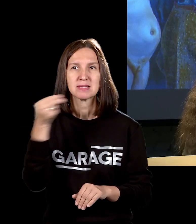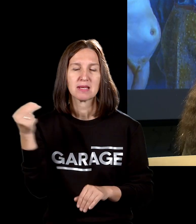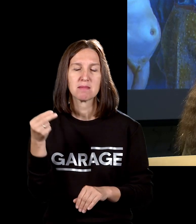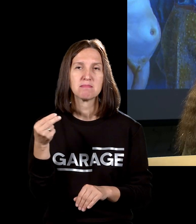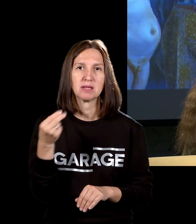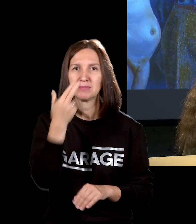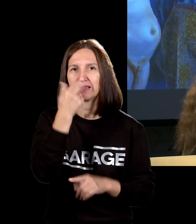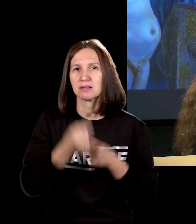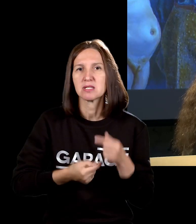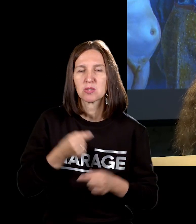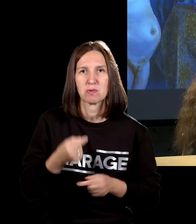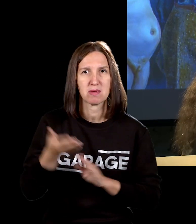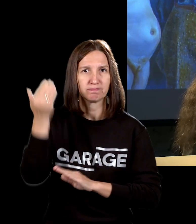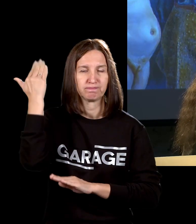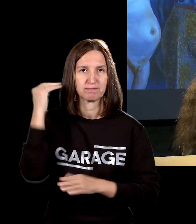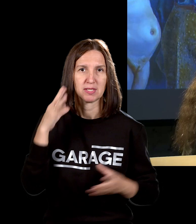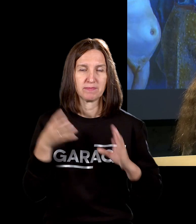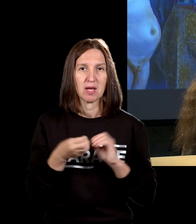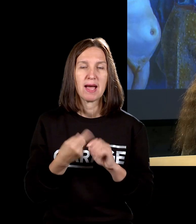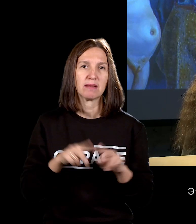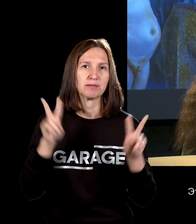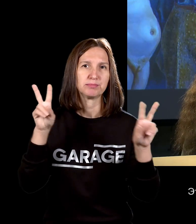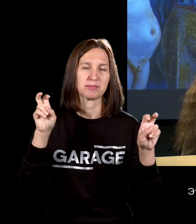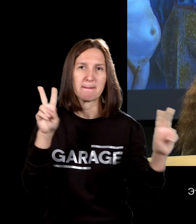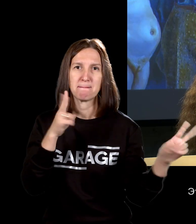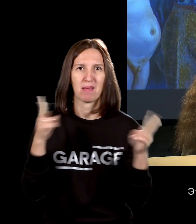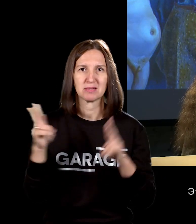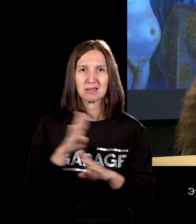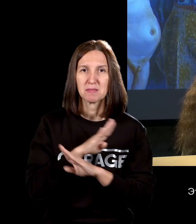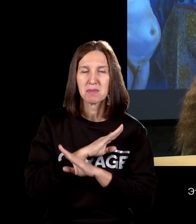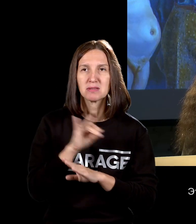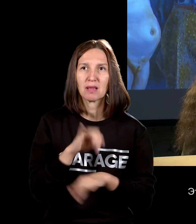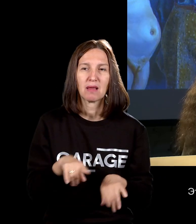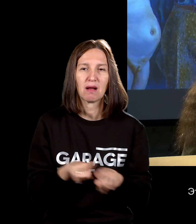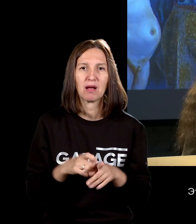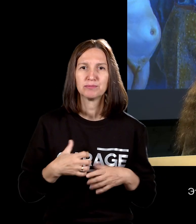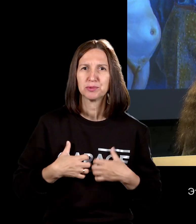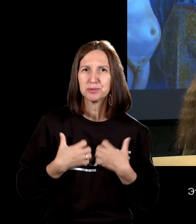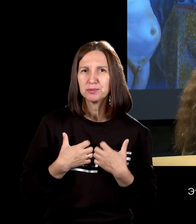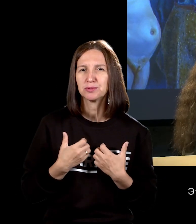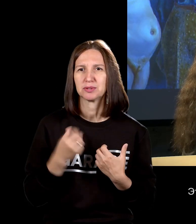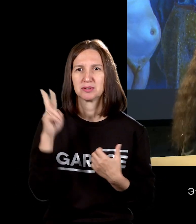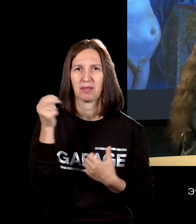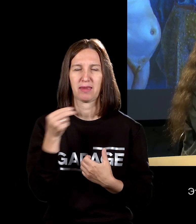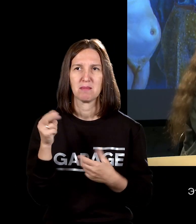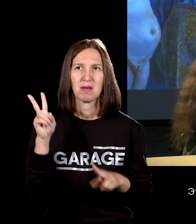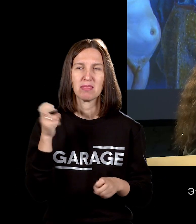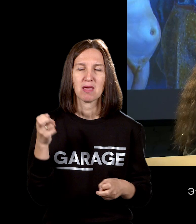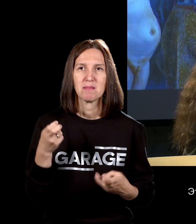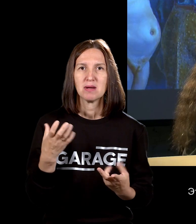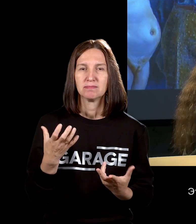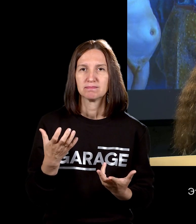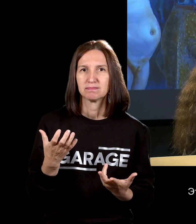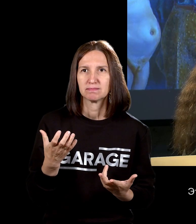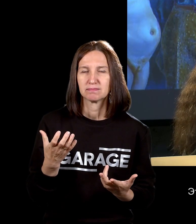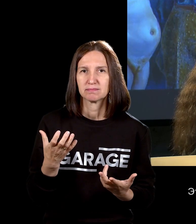для искусства, на самом деле. Это сюжет, который можно назвать «Пляски смерти». И вот эта макабрическая и гротескная как бы, природа